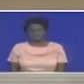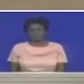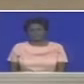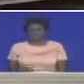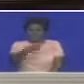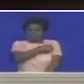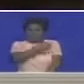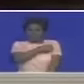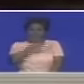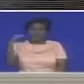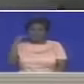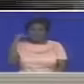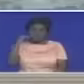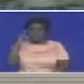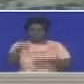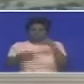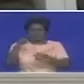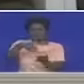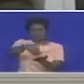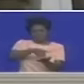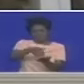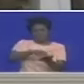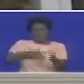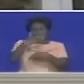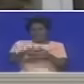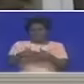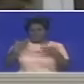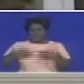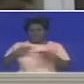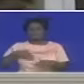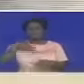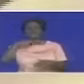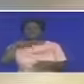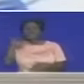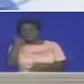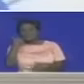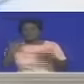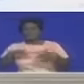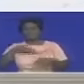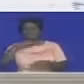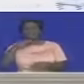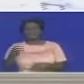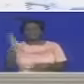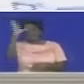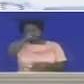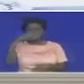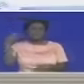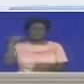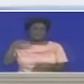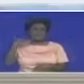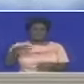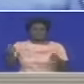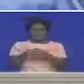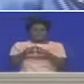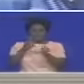Hospitali ya Siaya yalaumiwa kwa utepetevu baada ya wagonjwa kufariki kwa kukosa damu. Na michezoni, wachezaji